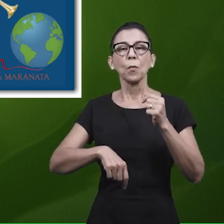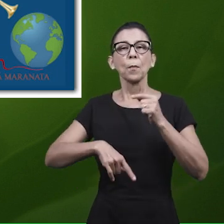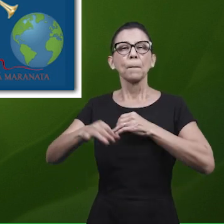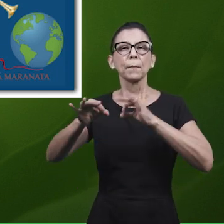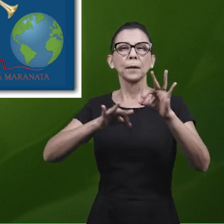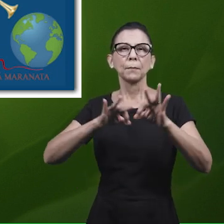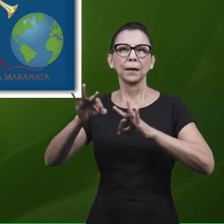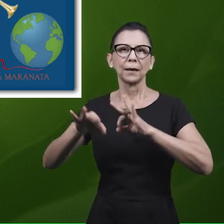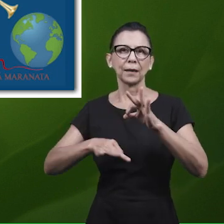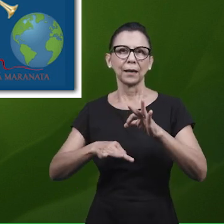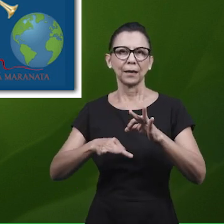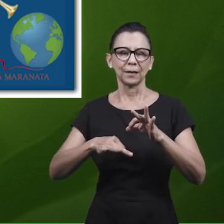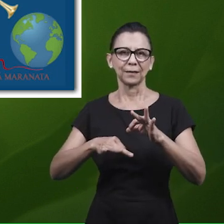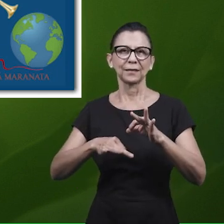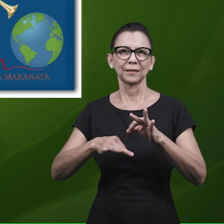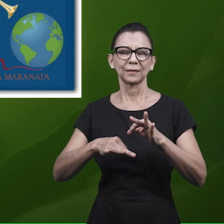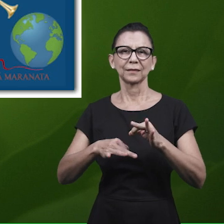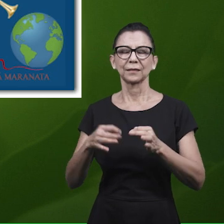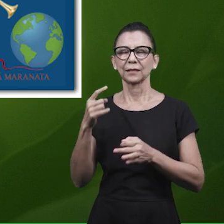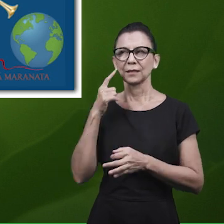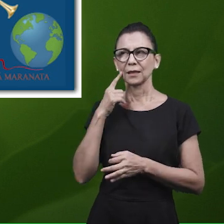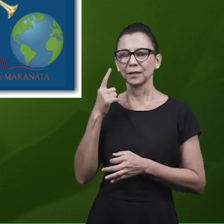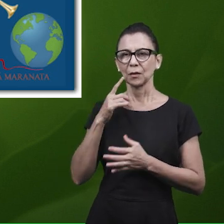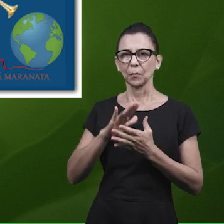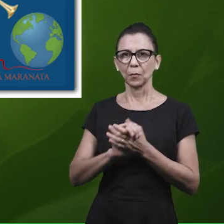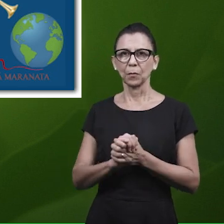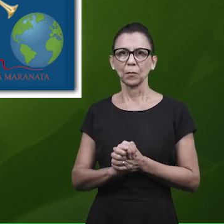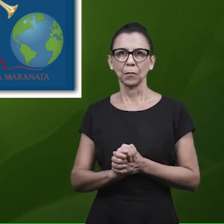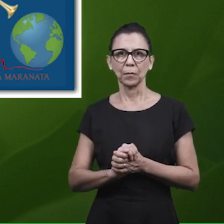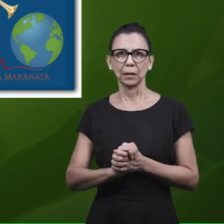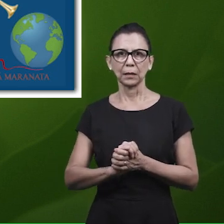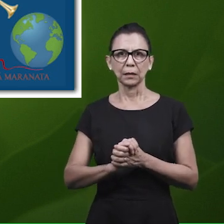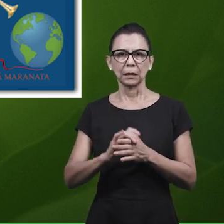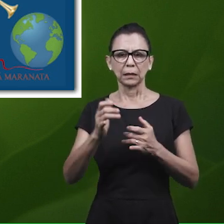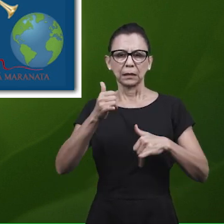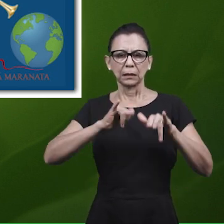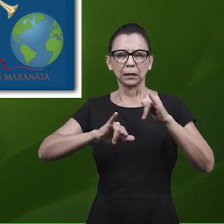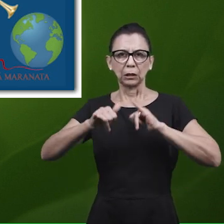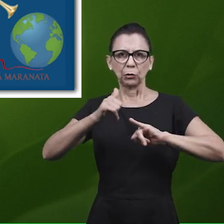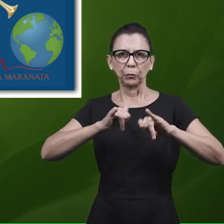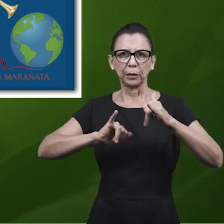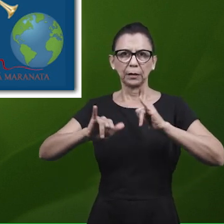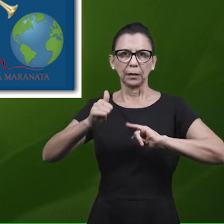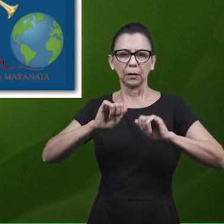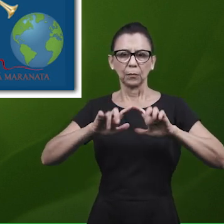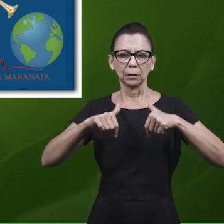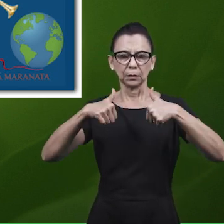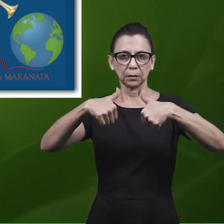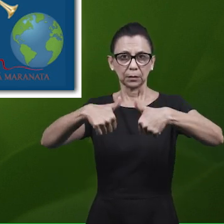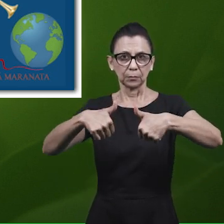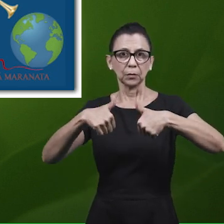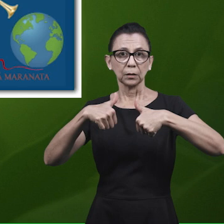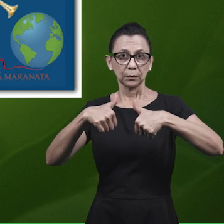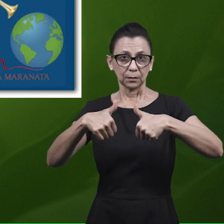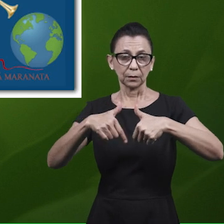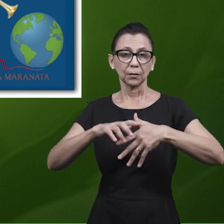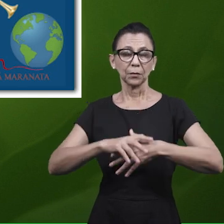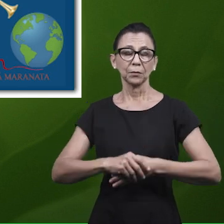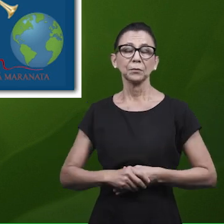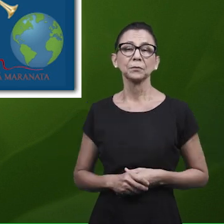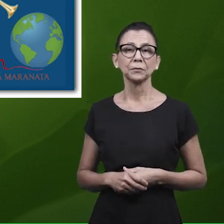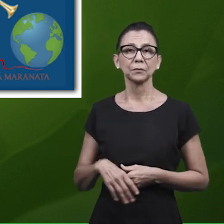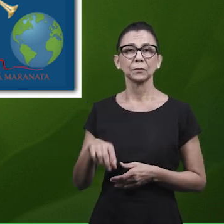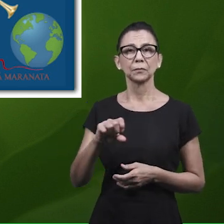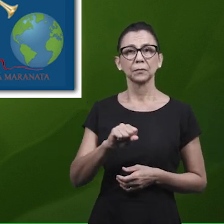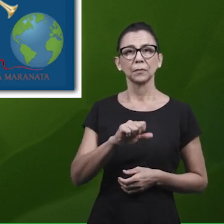voyons ici la production de savon. Elle est produite à partir d'une réaction chimique dénominée donc